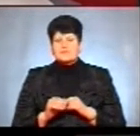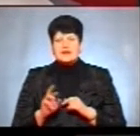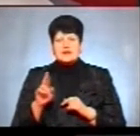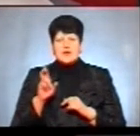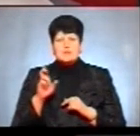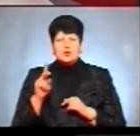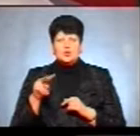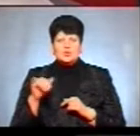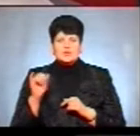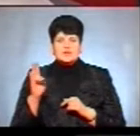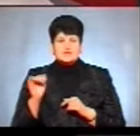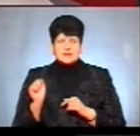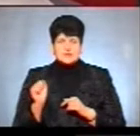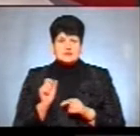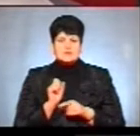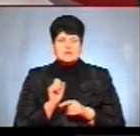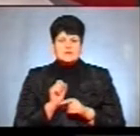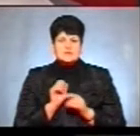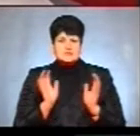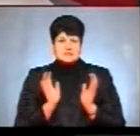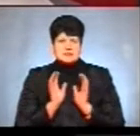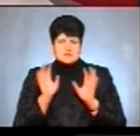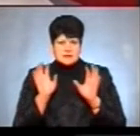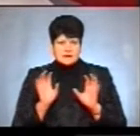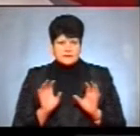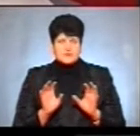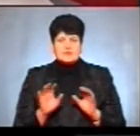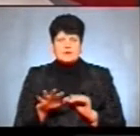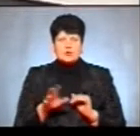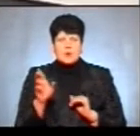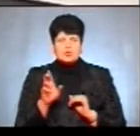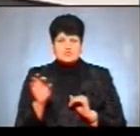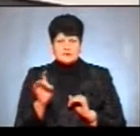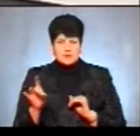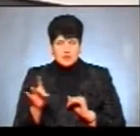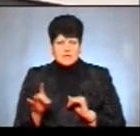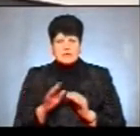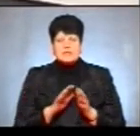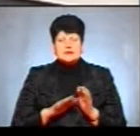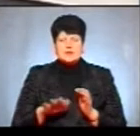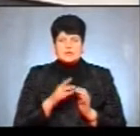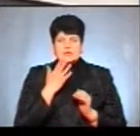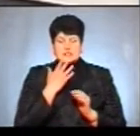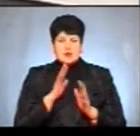Яблонівський заказник ботанічний, де саме більше їх зростає. Це територія Борщівського району, територія Національного парку